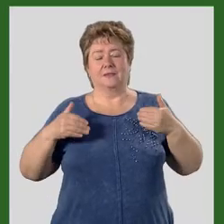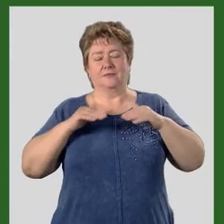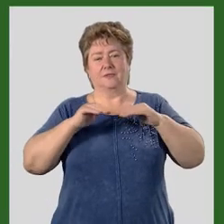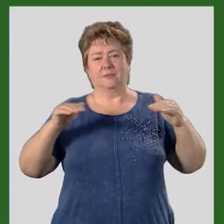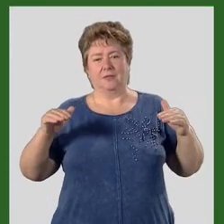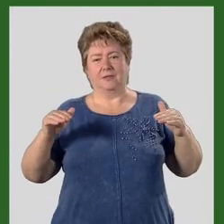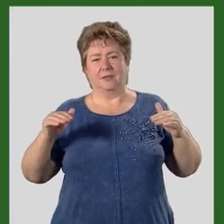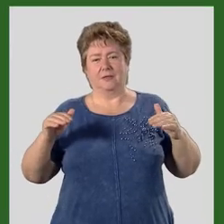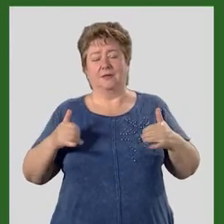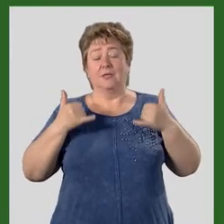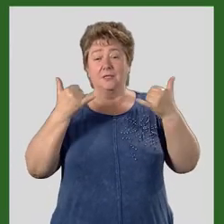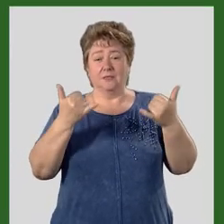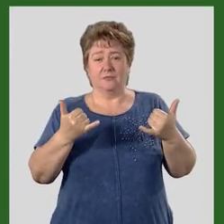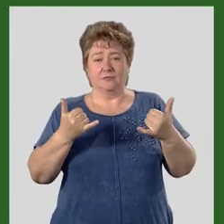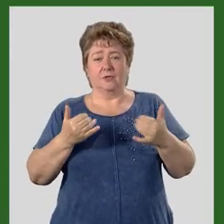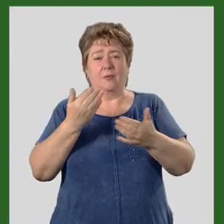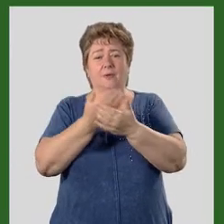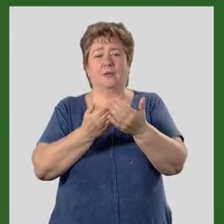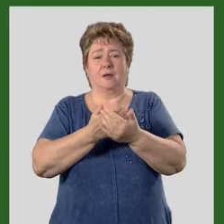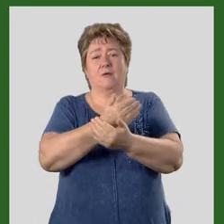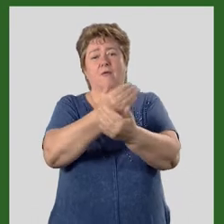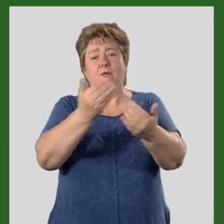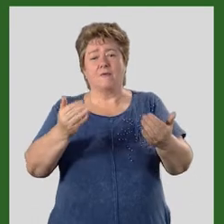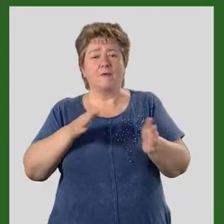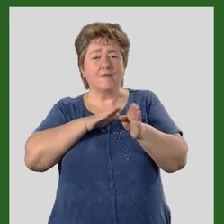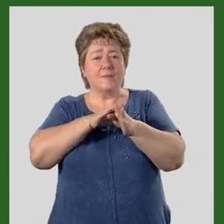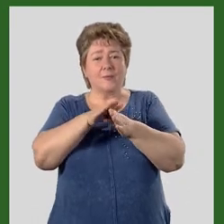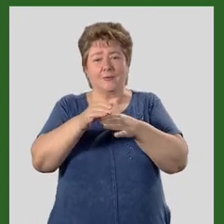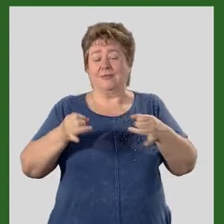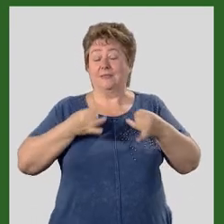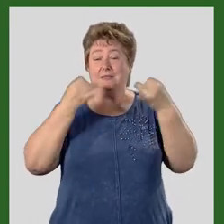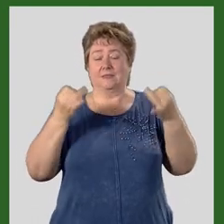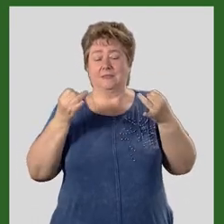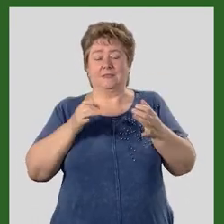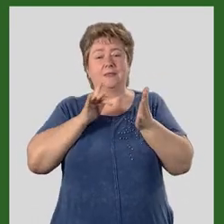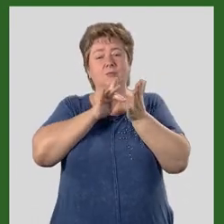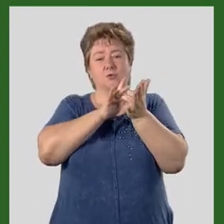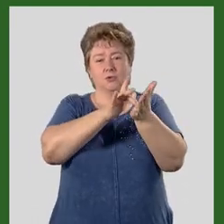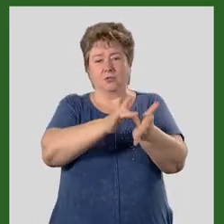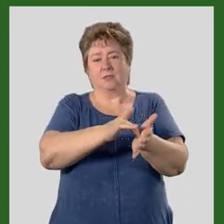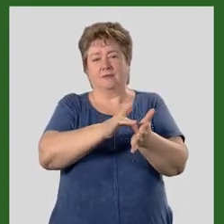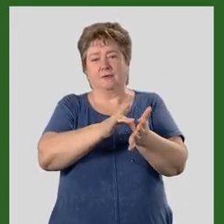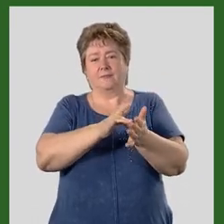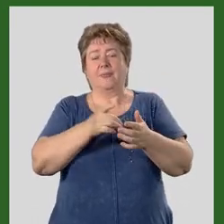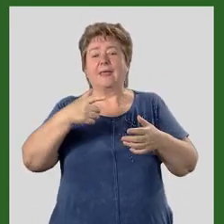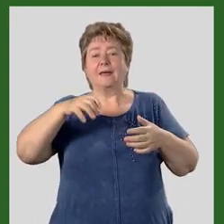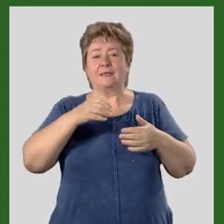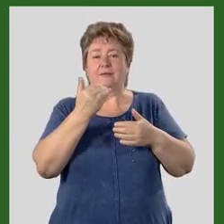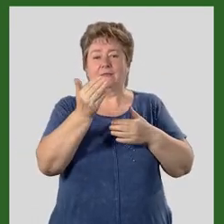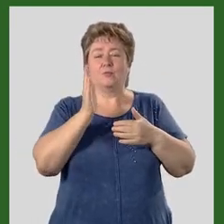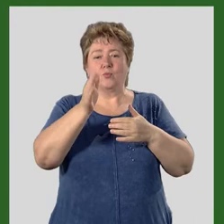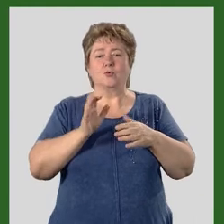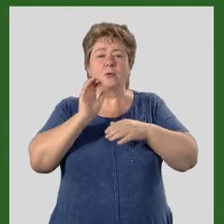Здравствуйте, ребята! Сегодня я предлагаю вам совершить увлекательное путешествие, где вы